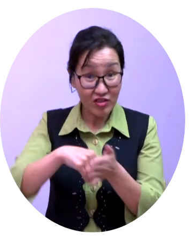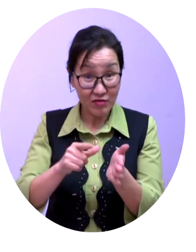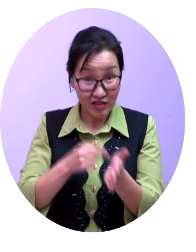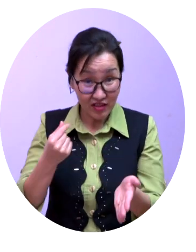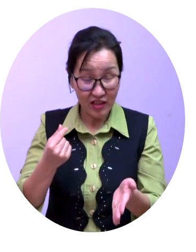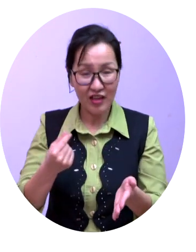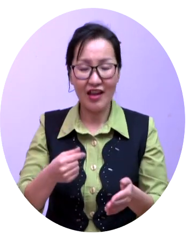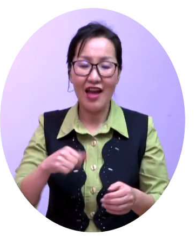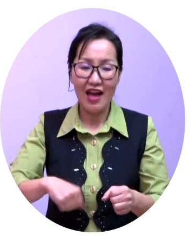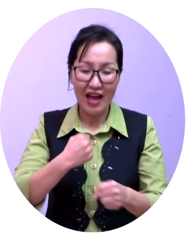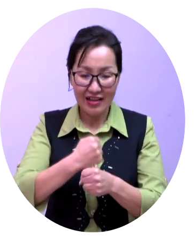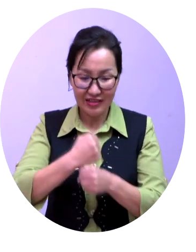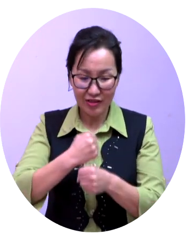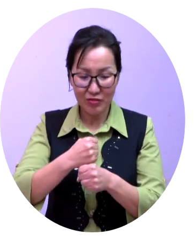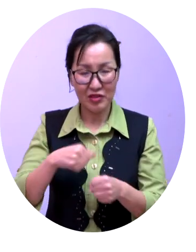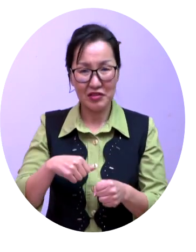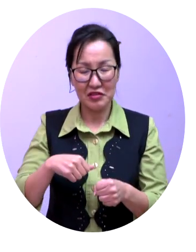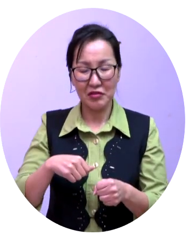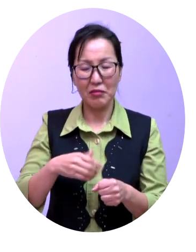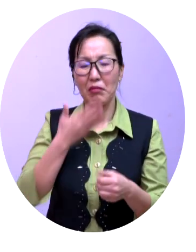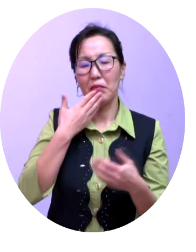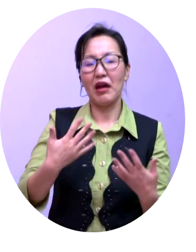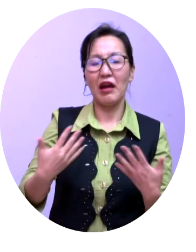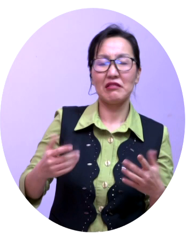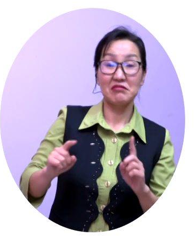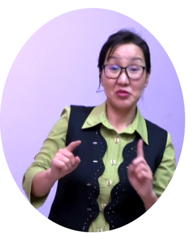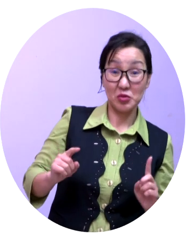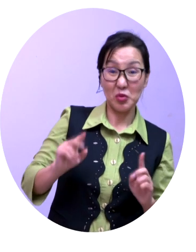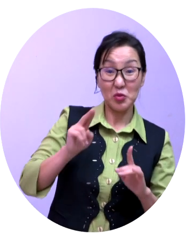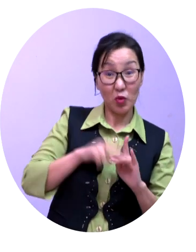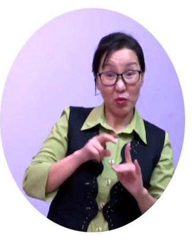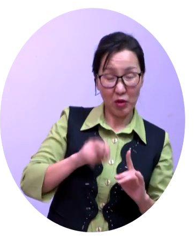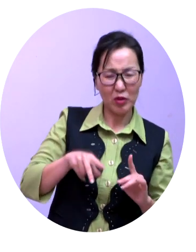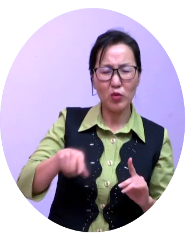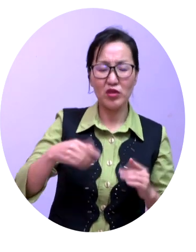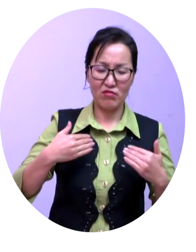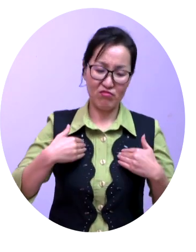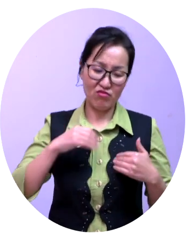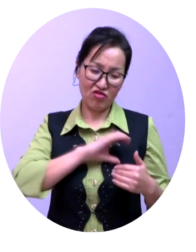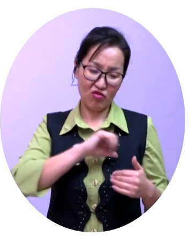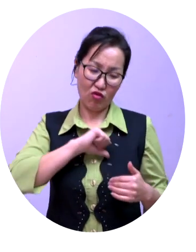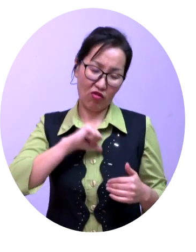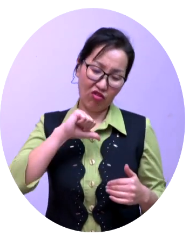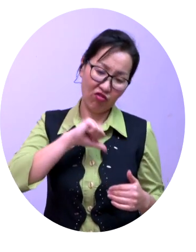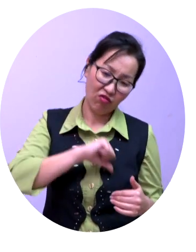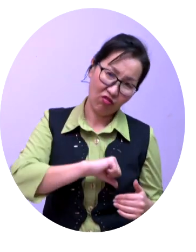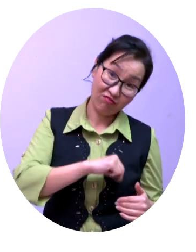хөдөлмөрөө хойш суун залхуурах нь хүний бие сэтгэлийг доройтуулдаг болохыг ойлгосон